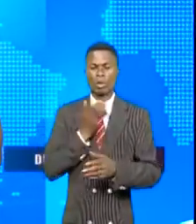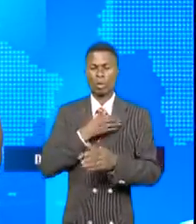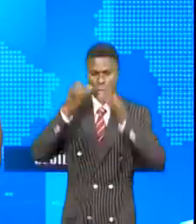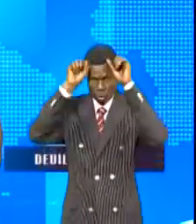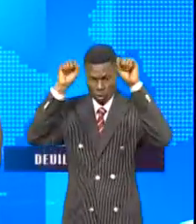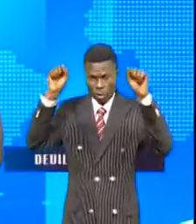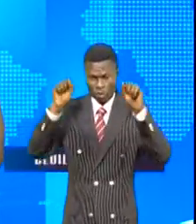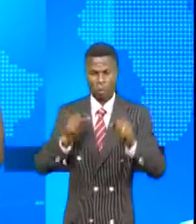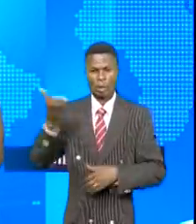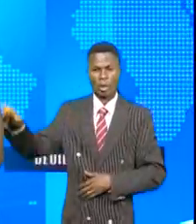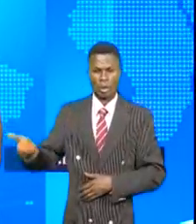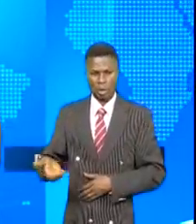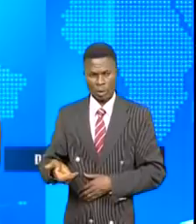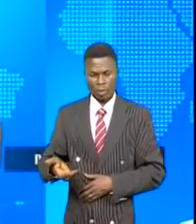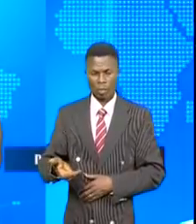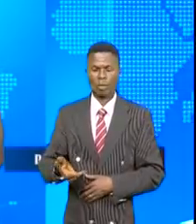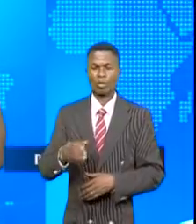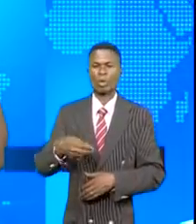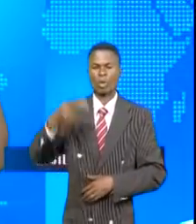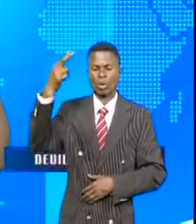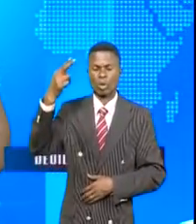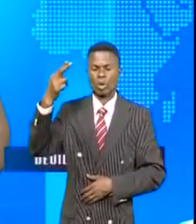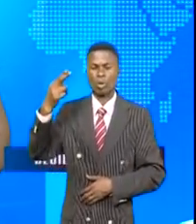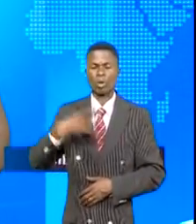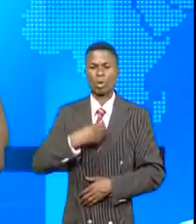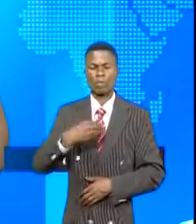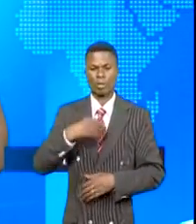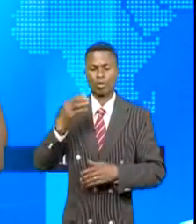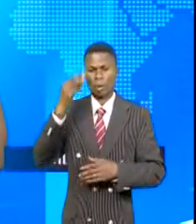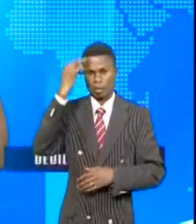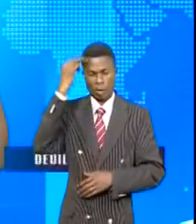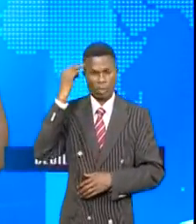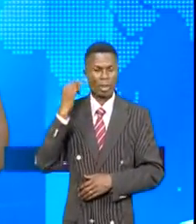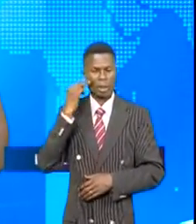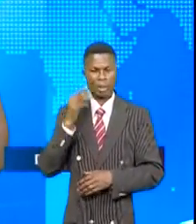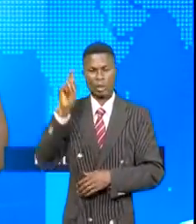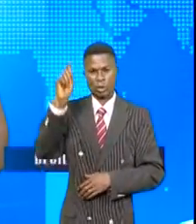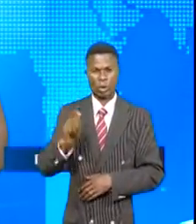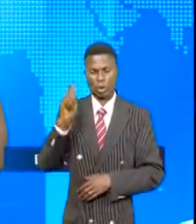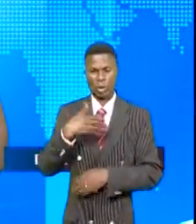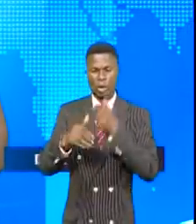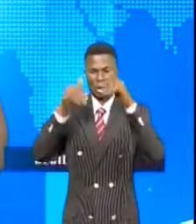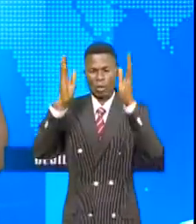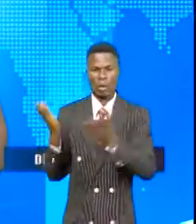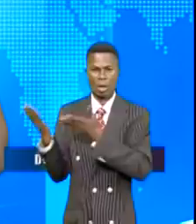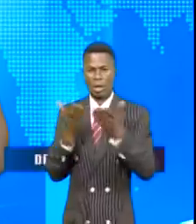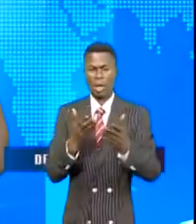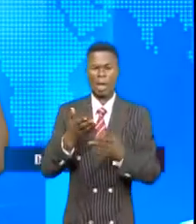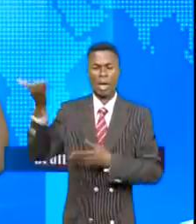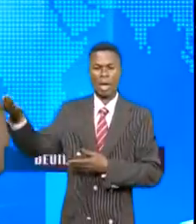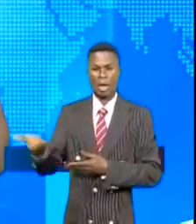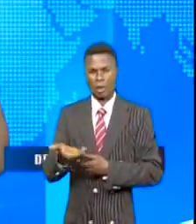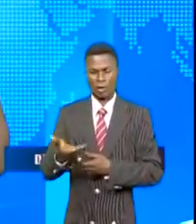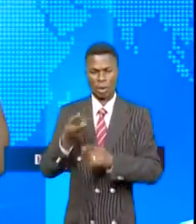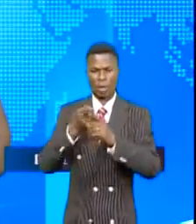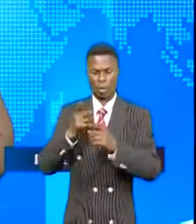a également reçu Othman Gherandi, ministre tunisien des Affaires étrangères, porteur d'une invitation du